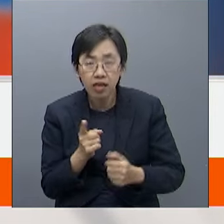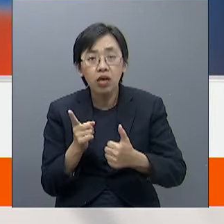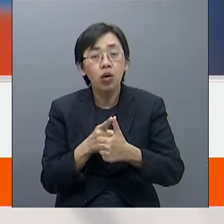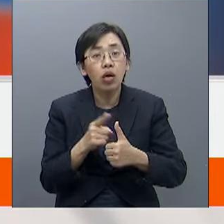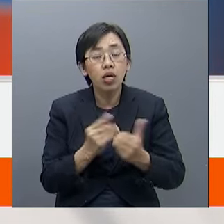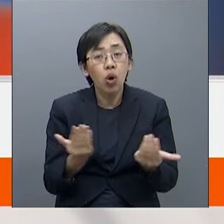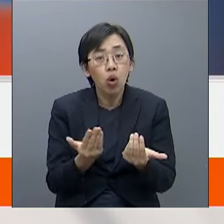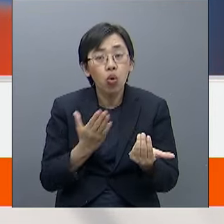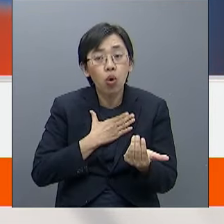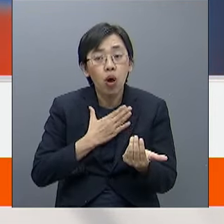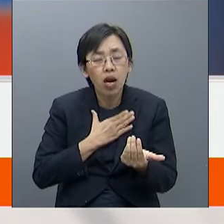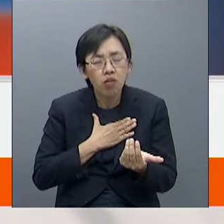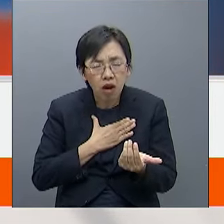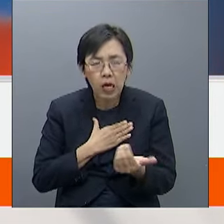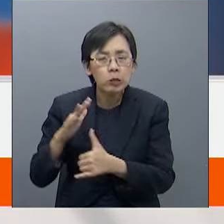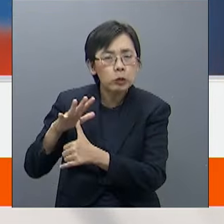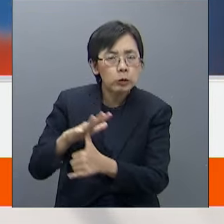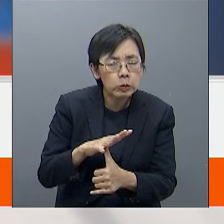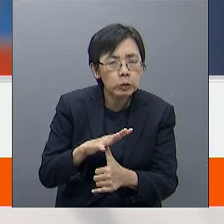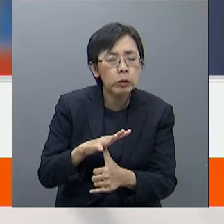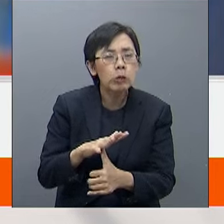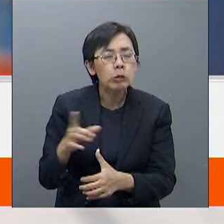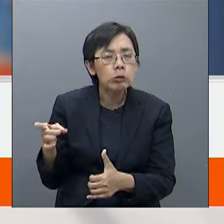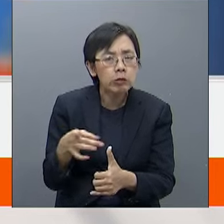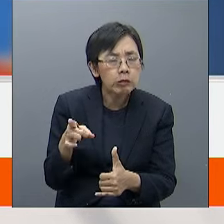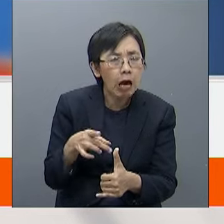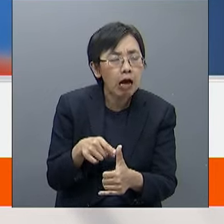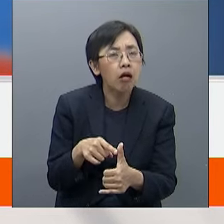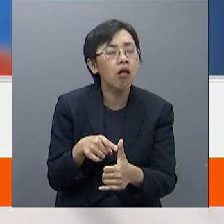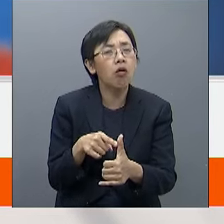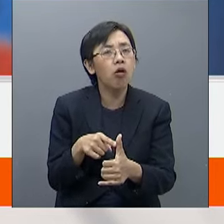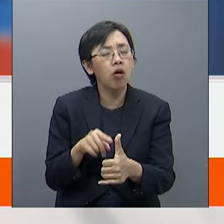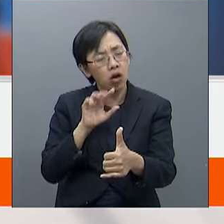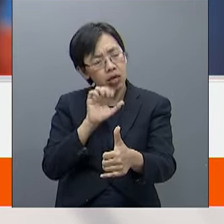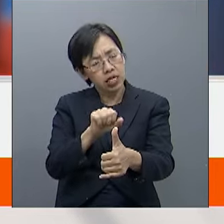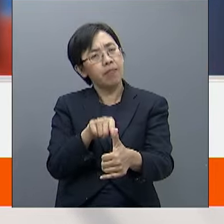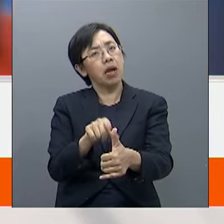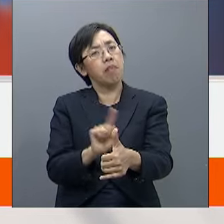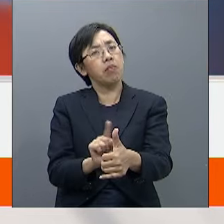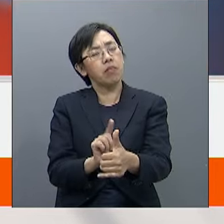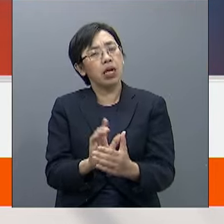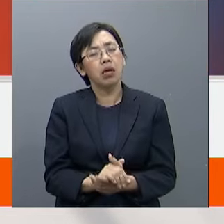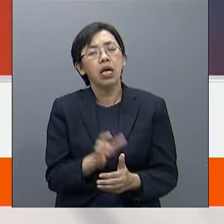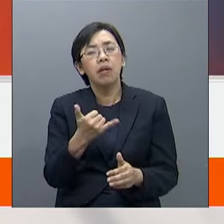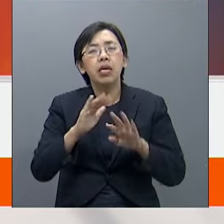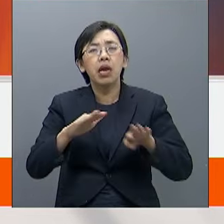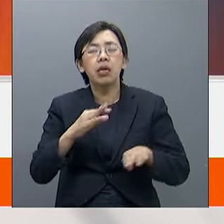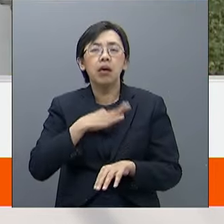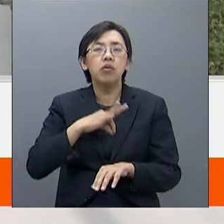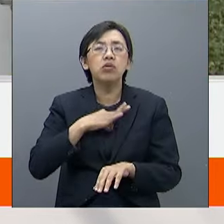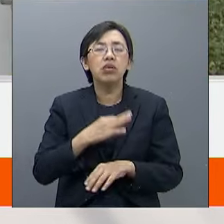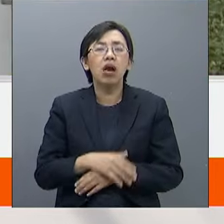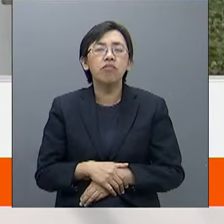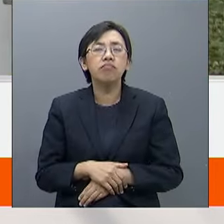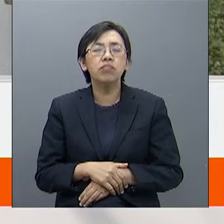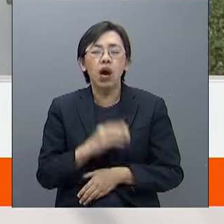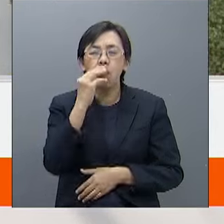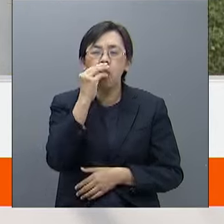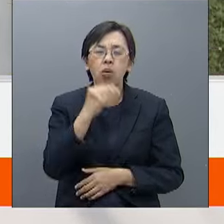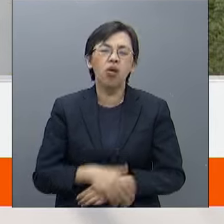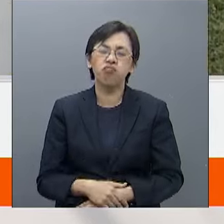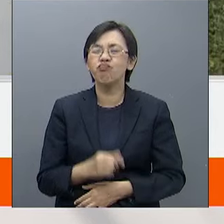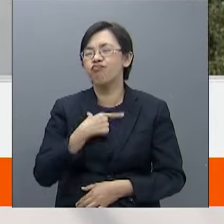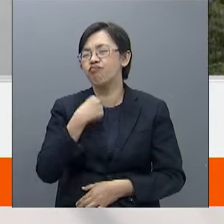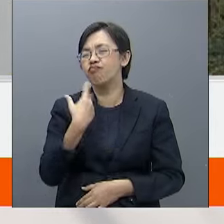กเป็นเหยื่อของความรุนแรงเขาอาจจะมีพฤติกรรมที่เกิดขึ้นเช่นเด็กก็อาจจะเริ่มมาบ่นนะว่าไม่ชอบเล